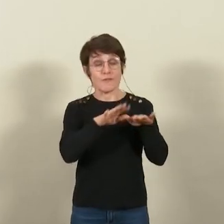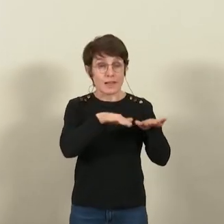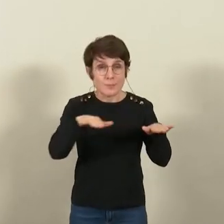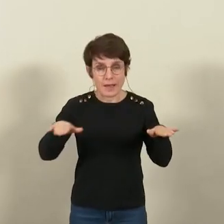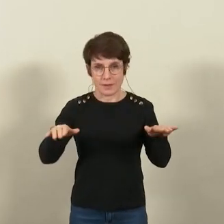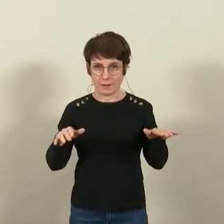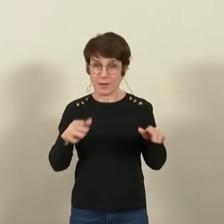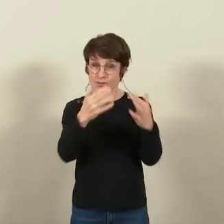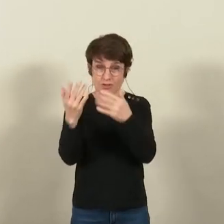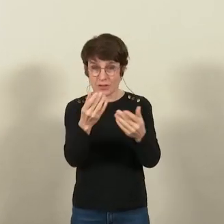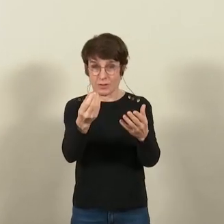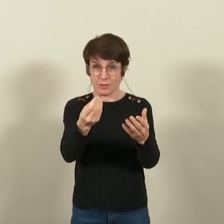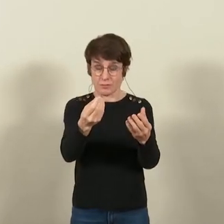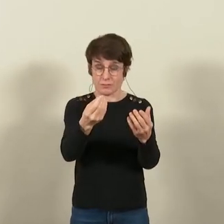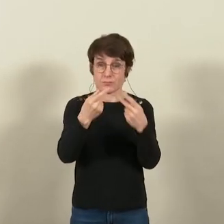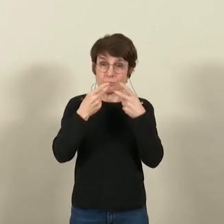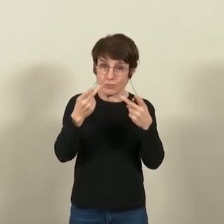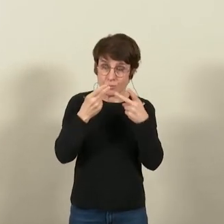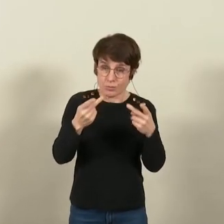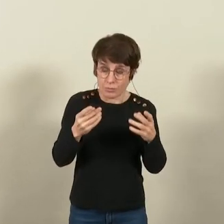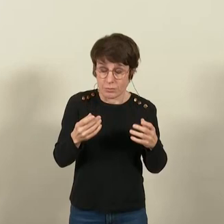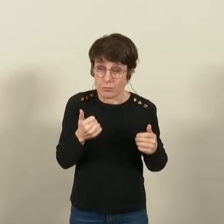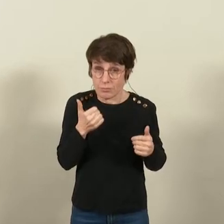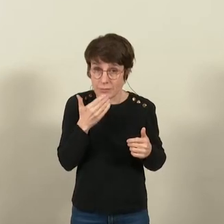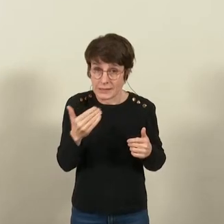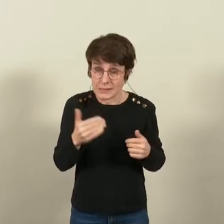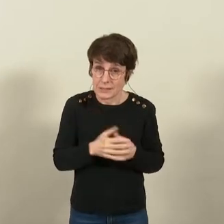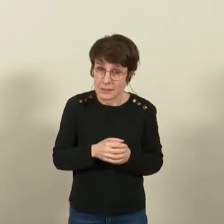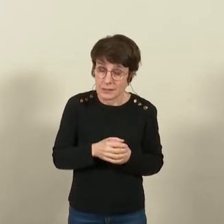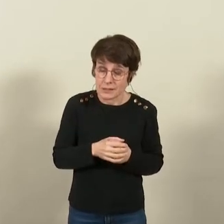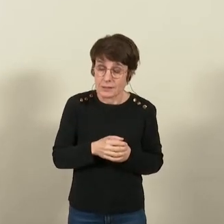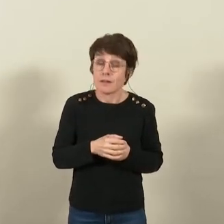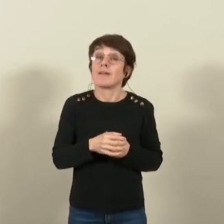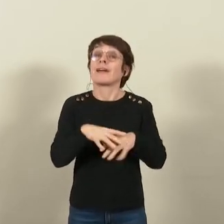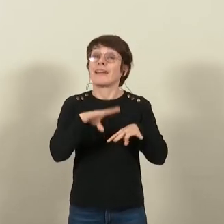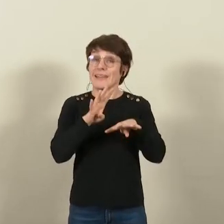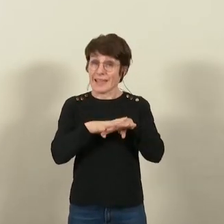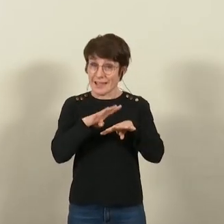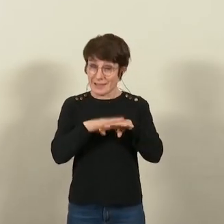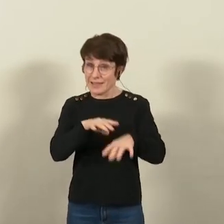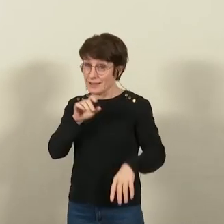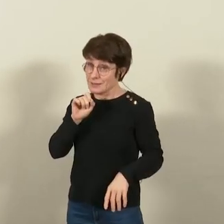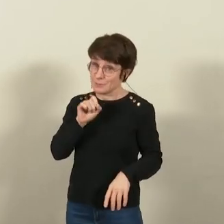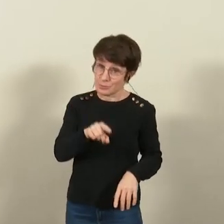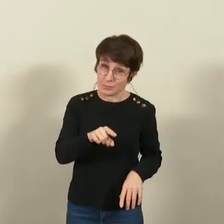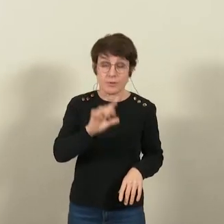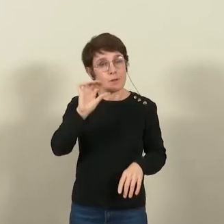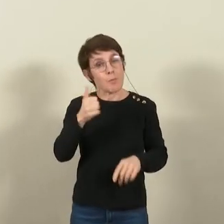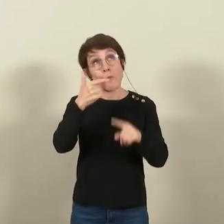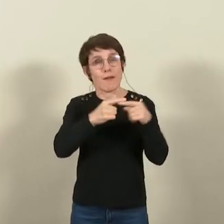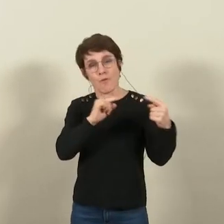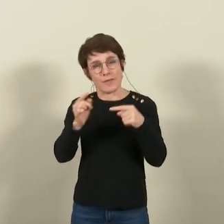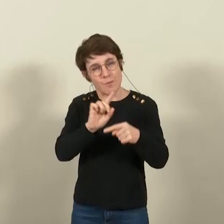chiffres je vous en remercie de de la délibération il faut savoir que dans le quartier et ce n'est pas la première fois que nous avons ce débat